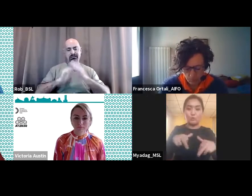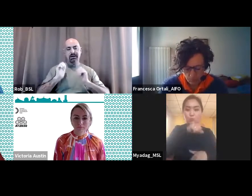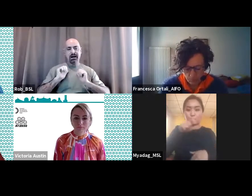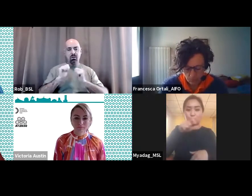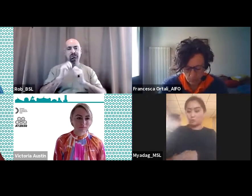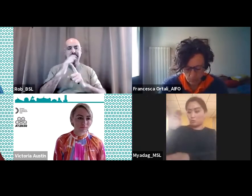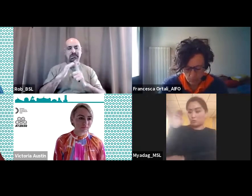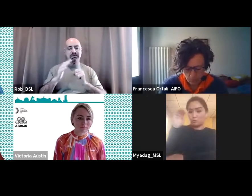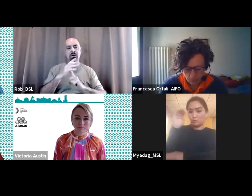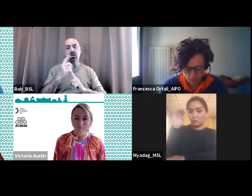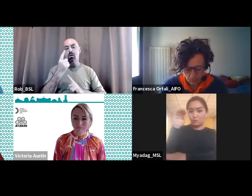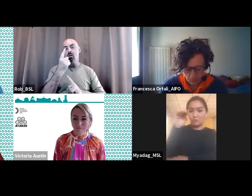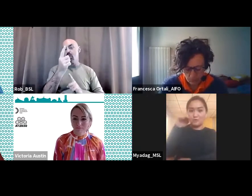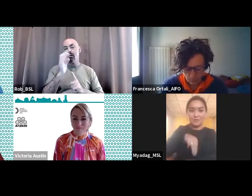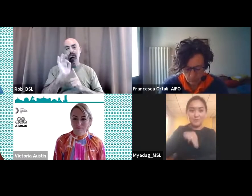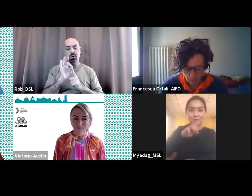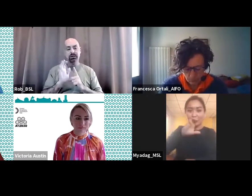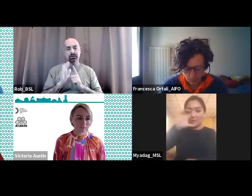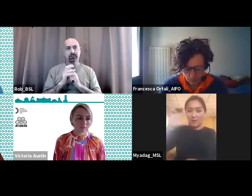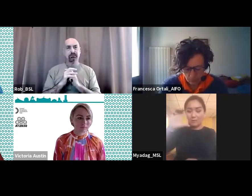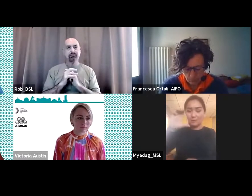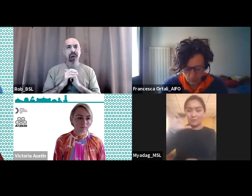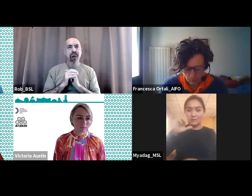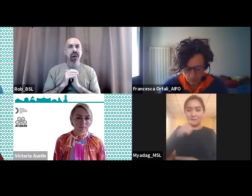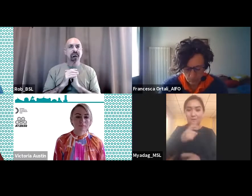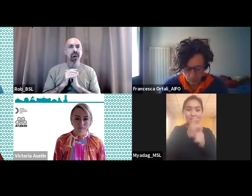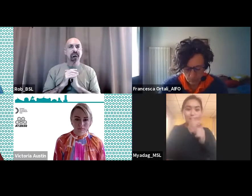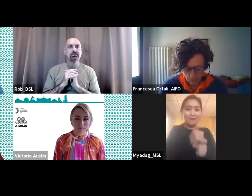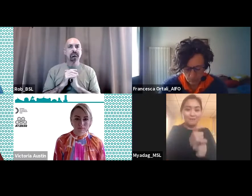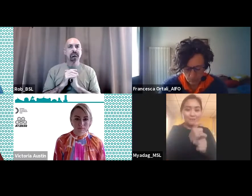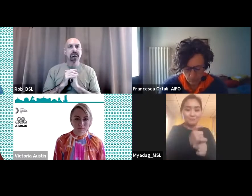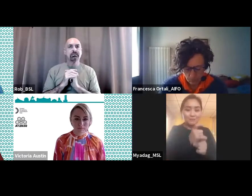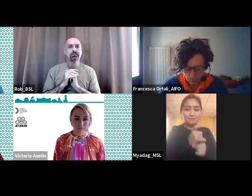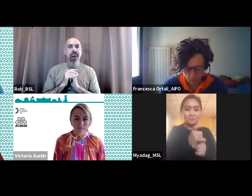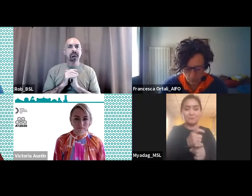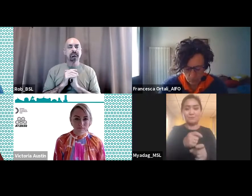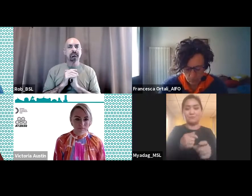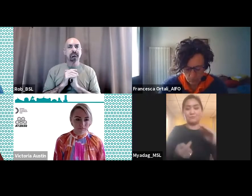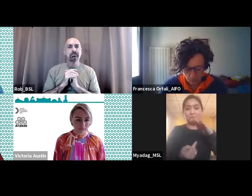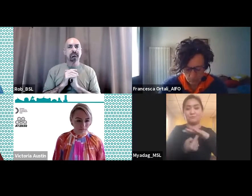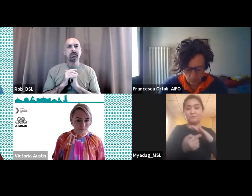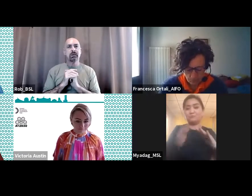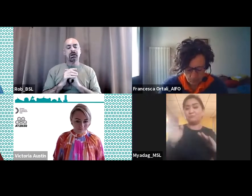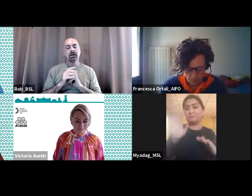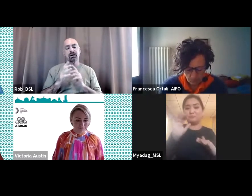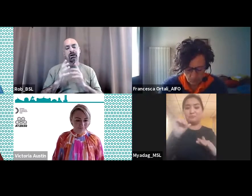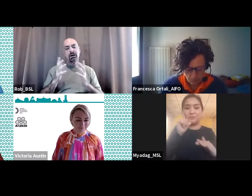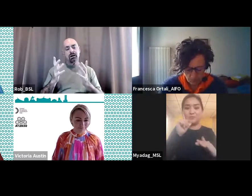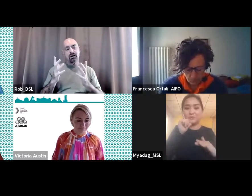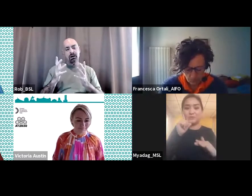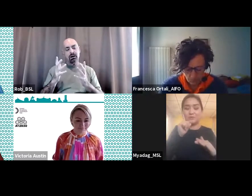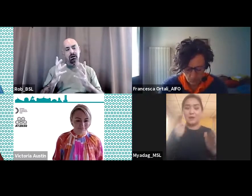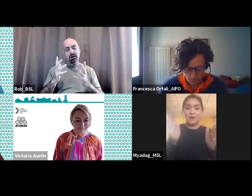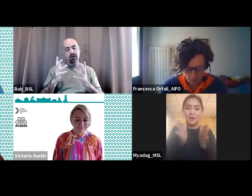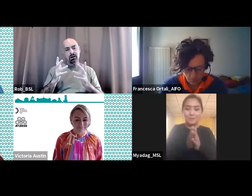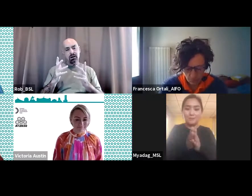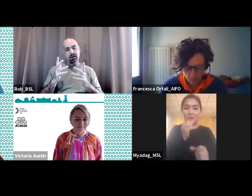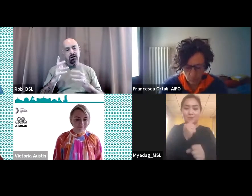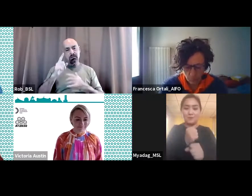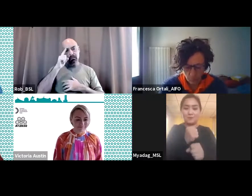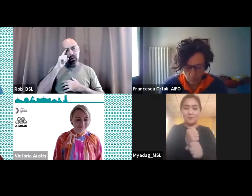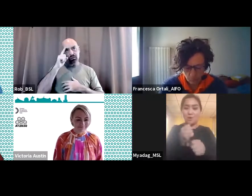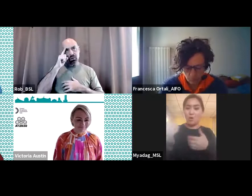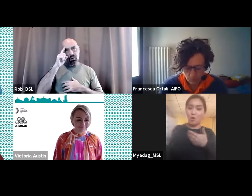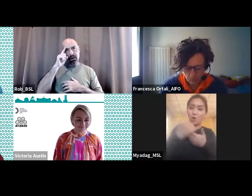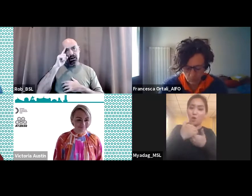нэг үеэр бодвол зөвхөн халамж хүртгчийн байр суурьнаас бас хамтран ажиллаж оролцож энэ нийгмийн оролцоогоо